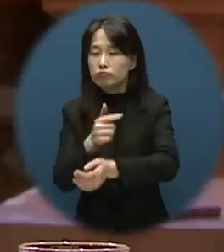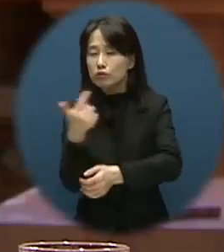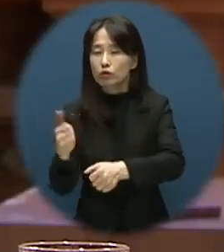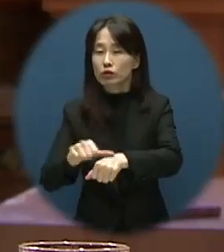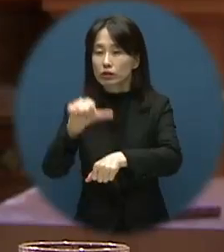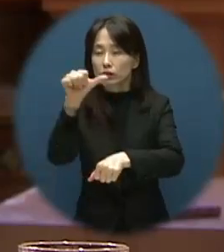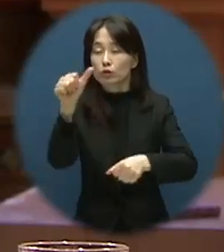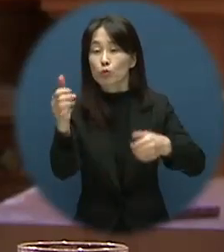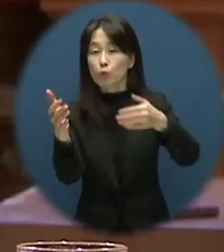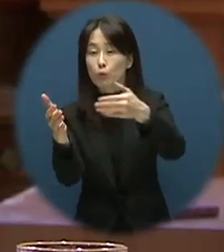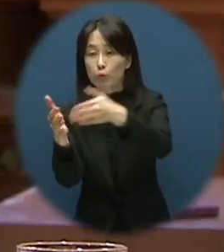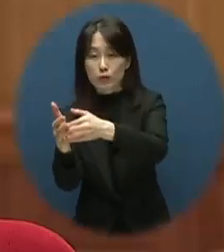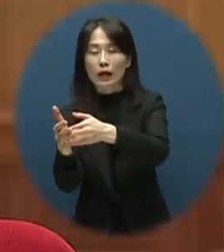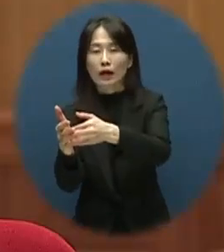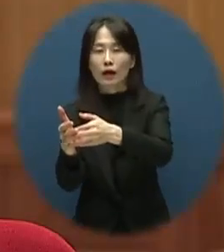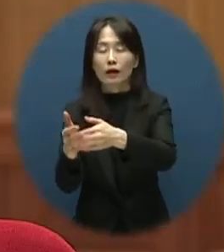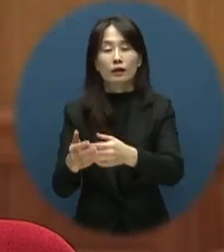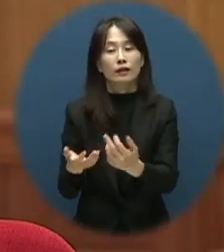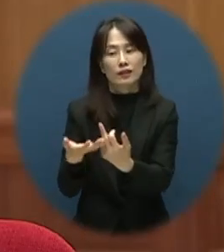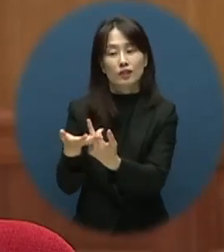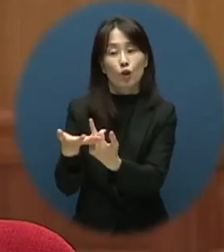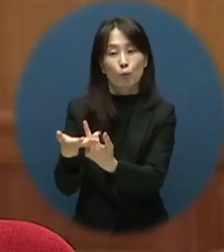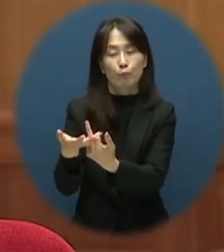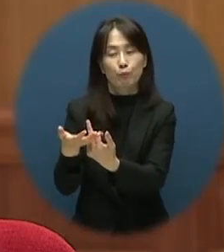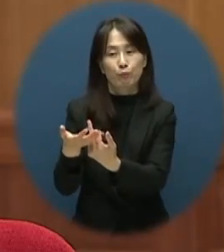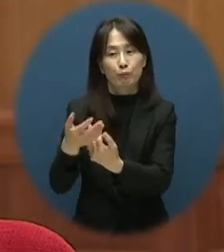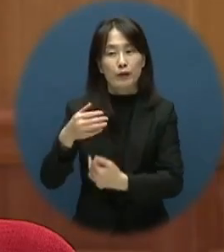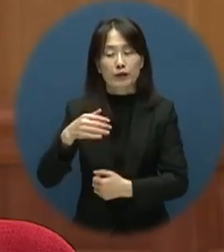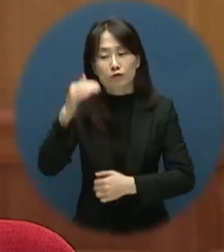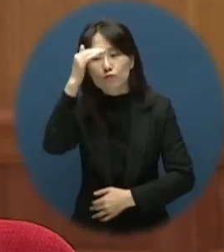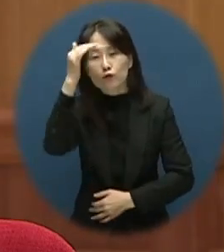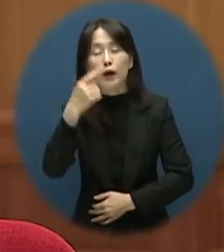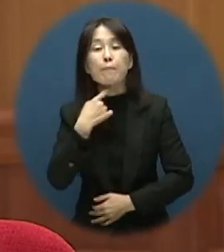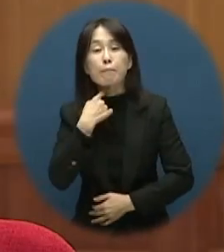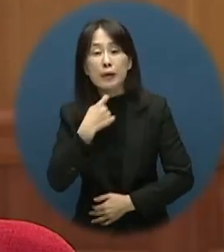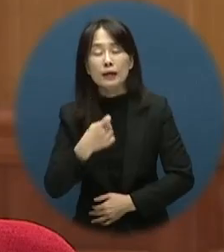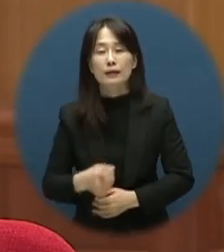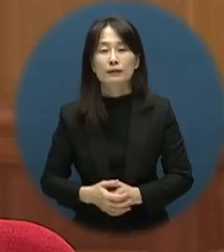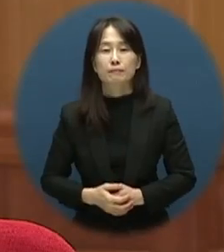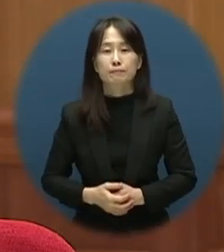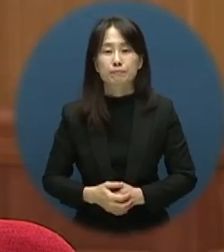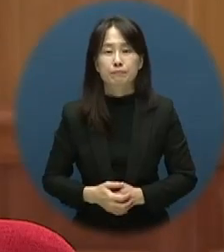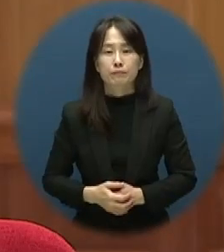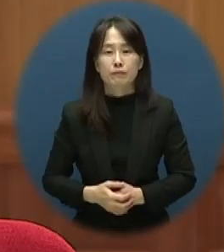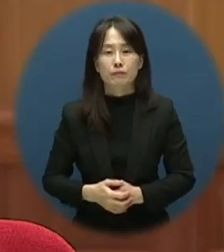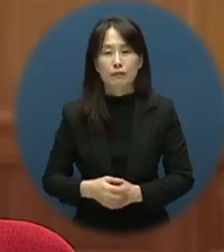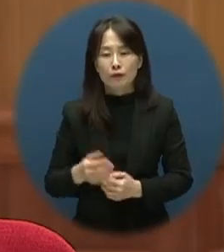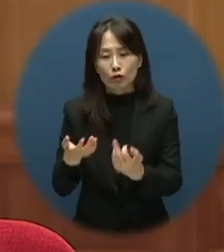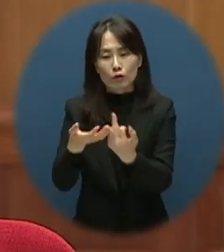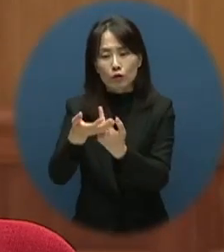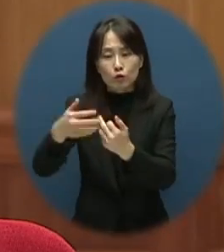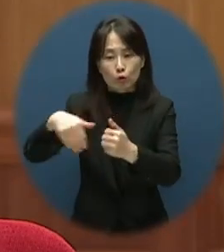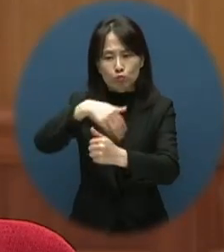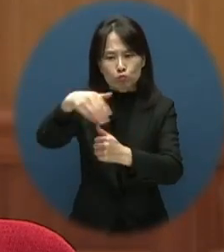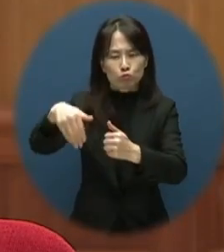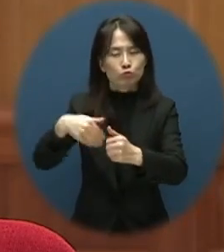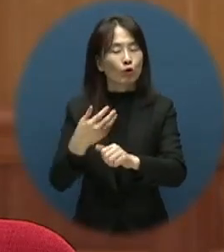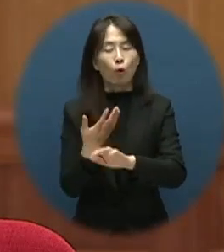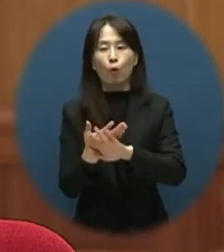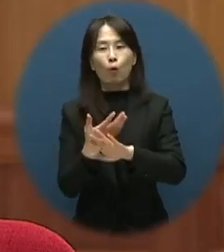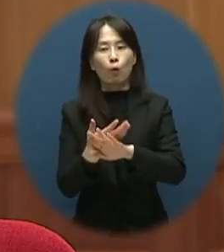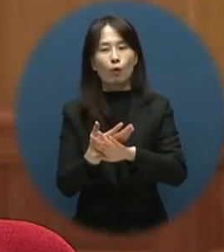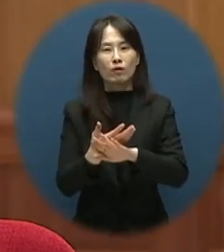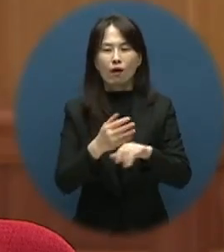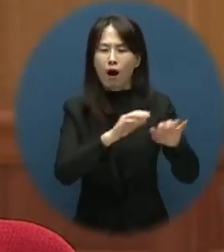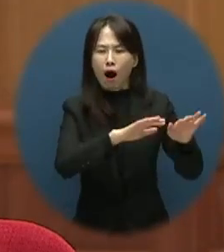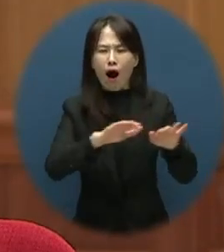도착했을 거예요. 굉장히 먼 곳이에요. 그래서 이렇게 섬 이렇게 점핑 이렇게 가잖아요. 그래서. 또 분위기 완전히 틀려요. 왜냐하면 다르죠.